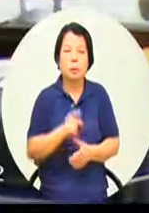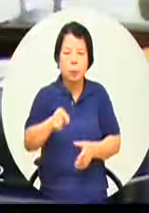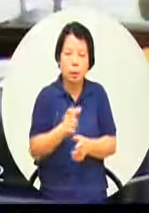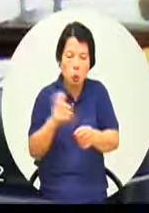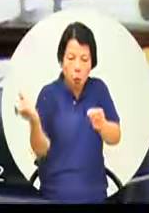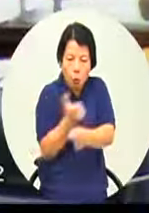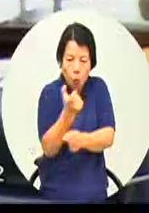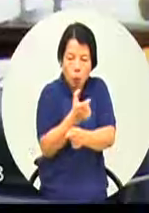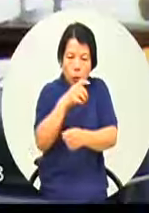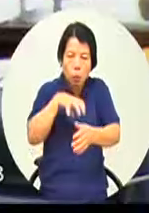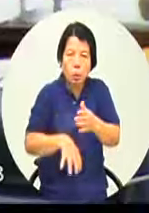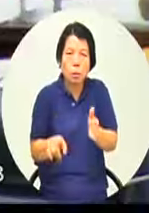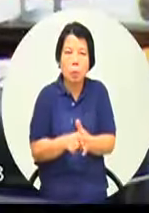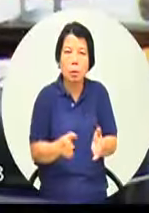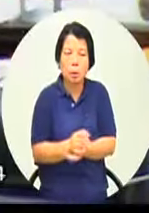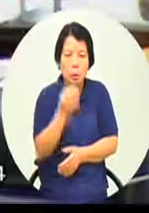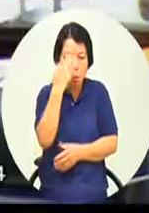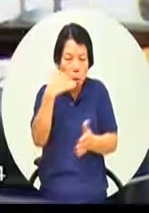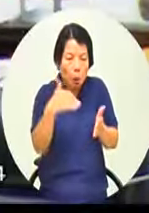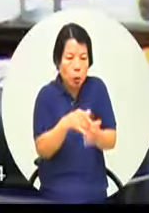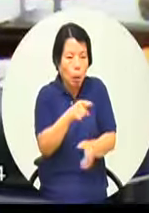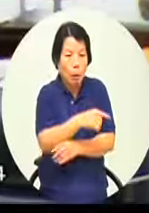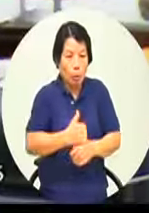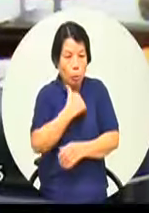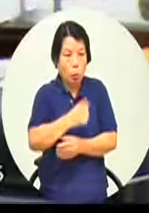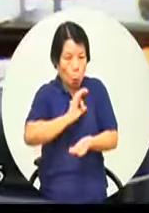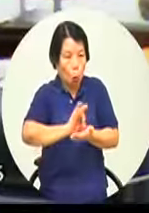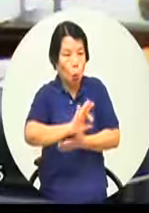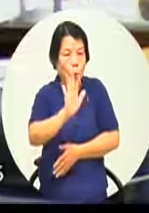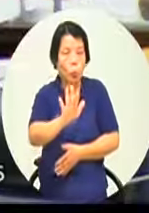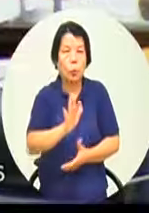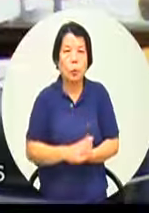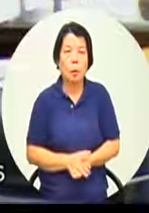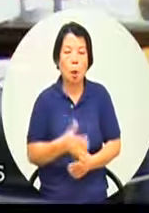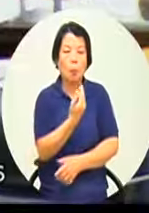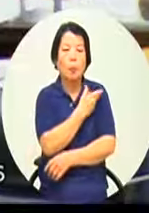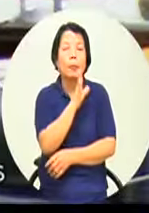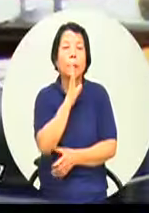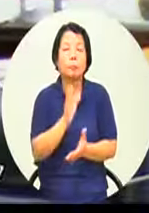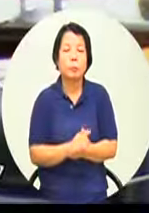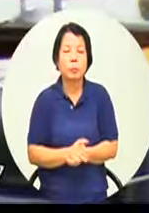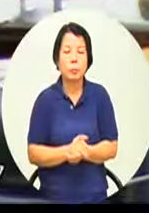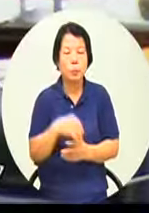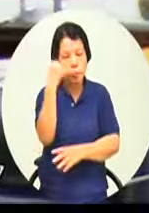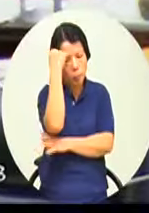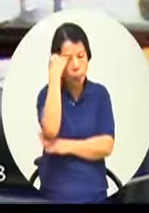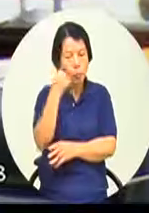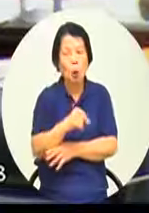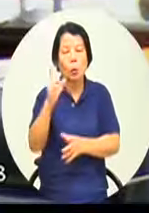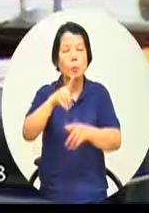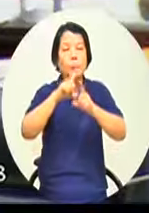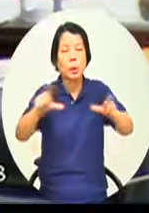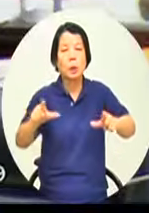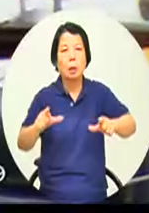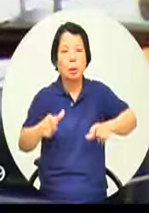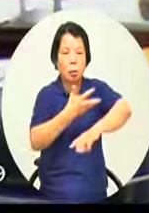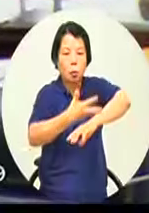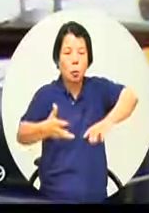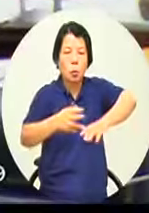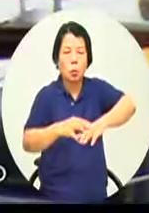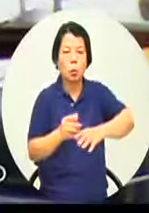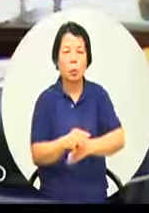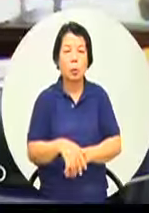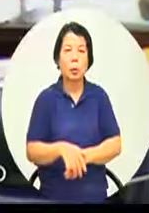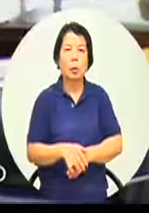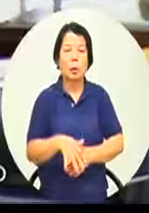风灾里面哦，哎，看到它发挥功能哦。那不管是咱的大高殿哦，是不？建国路那